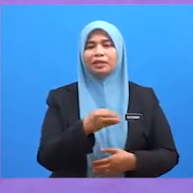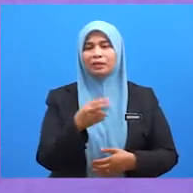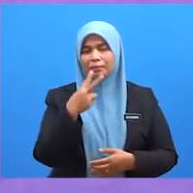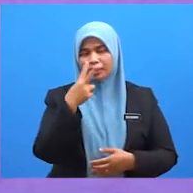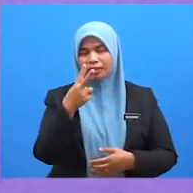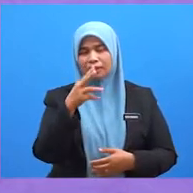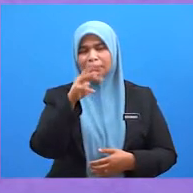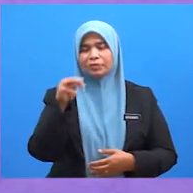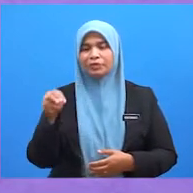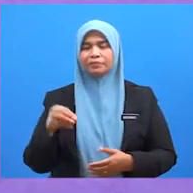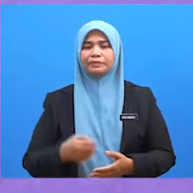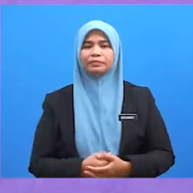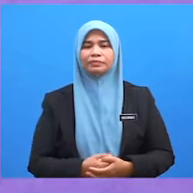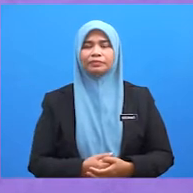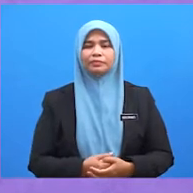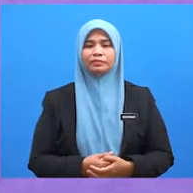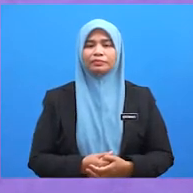perhatian murid-murid.